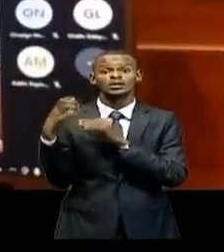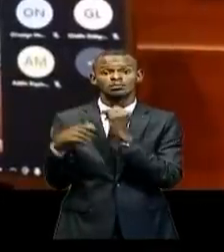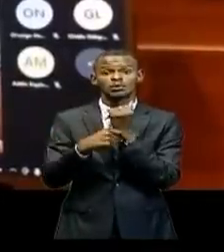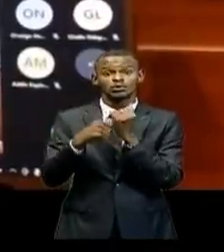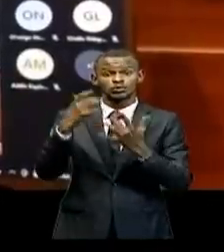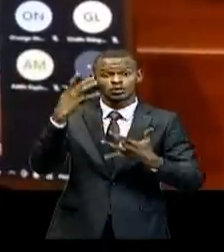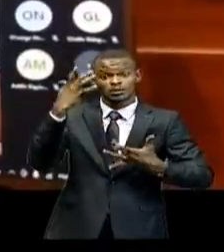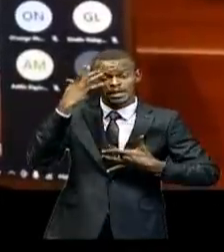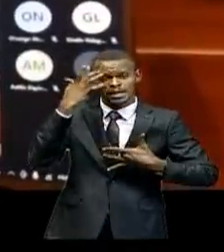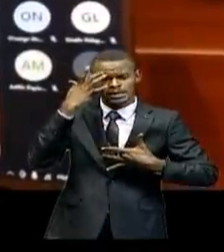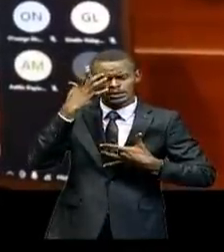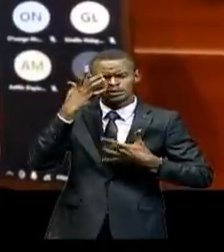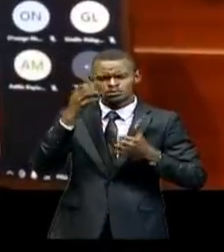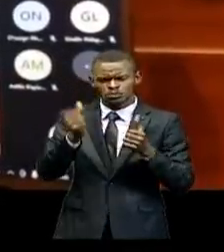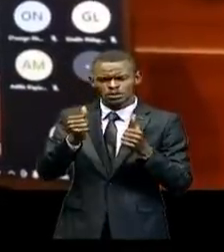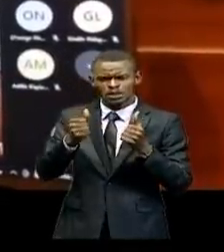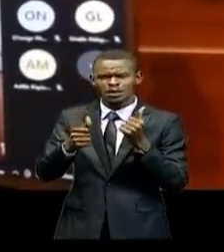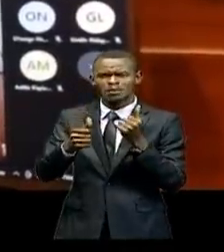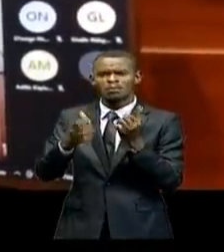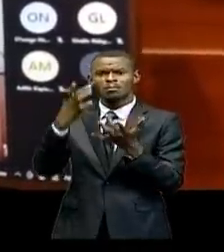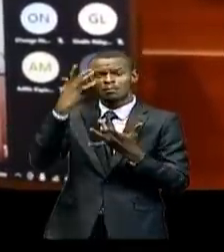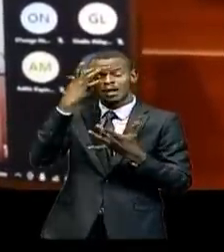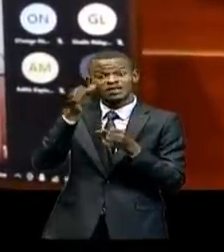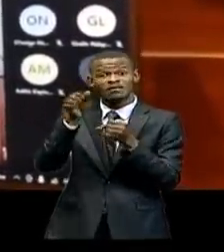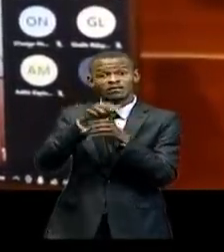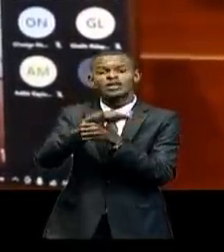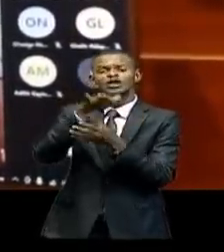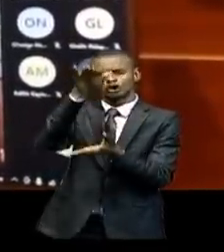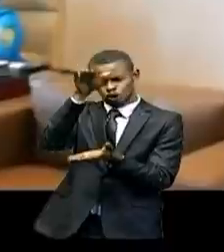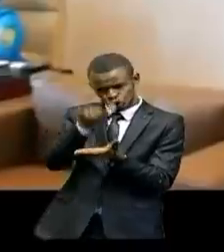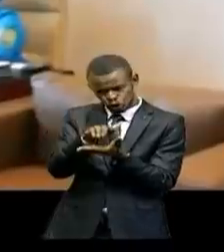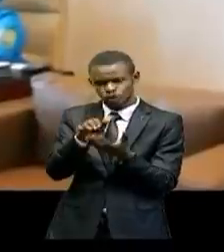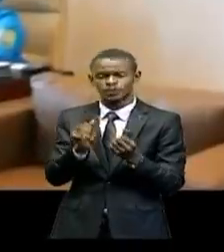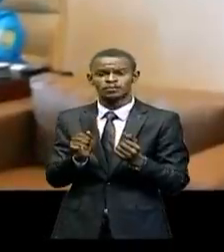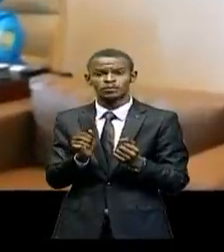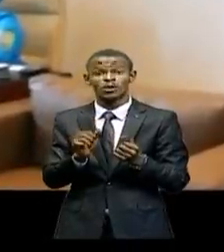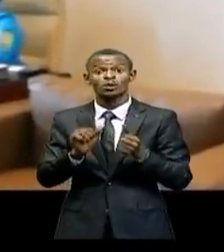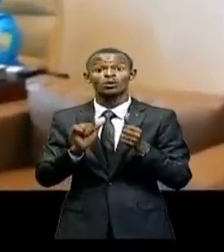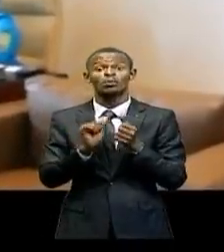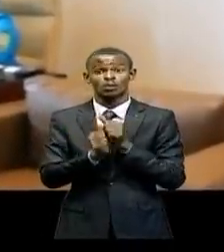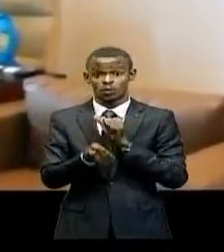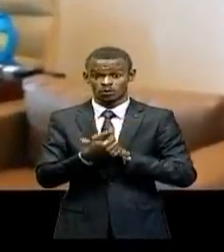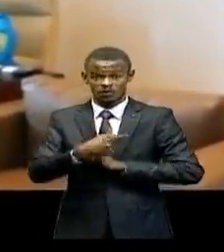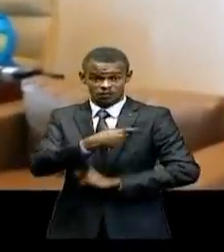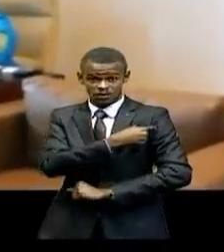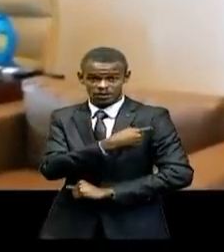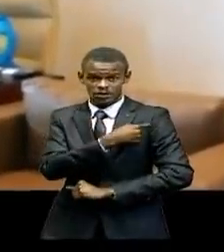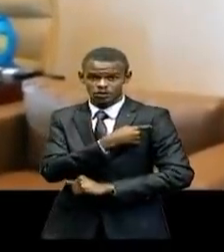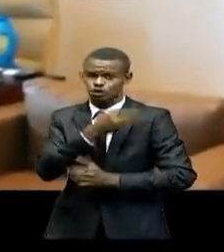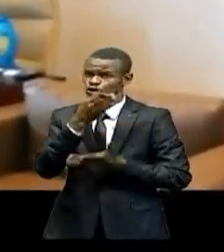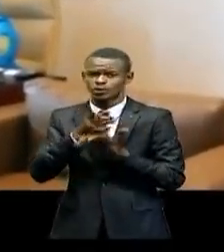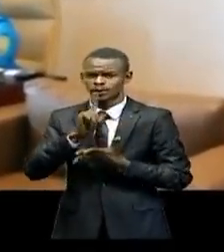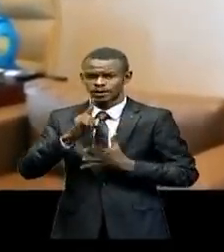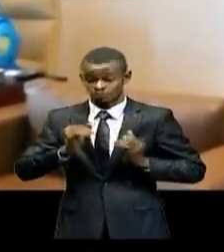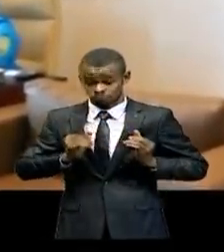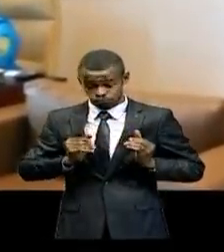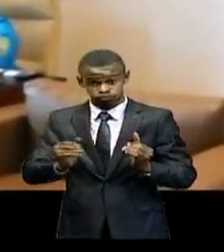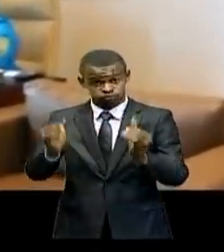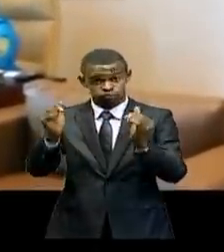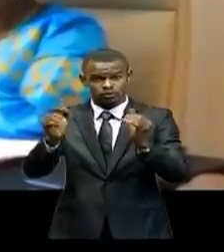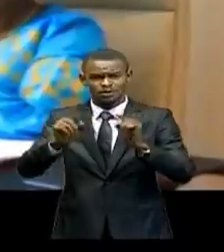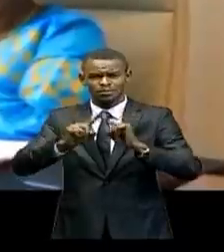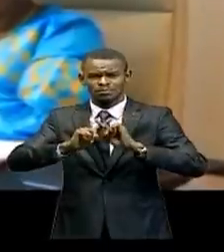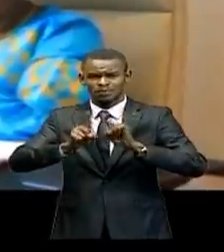diminuer le taux de létalité. La vaccination, quant à elle, se poursuit. Cependant, la